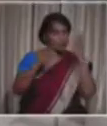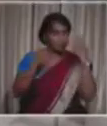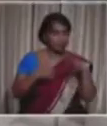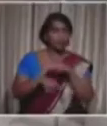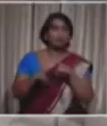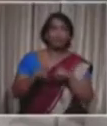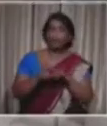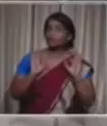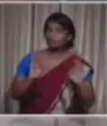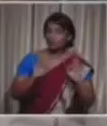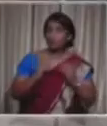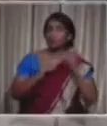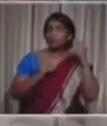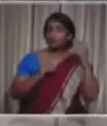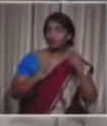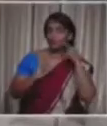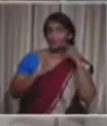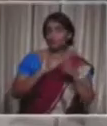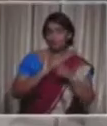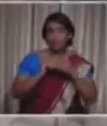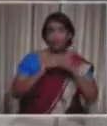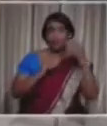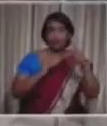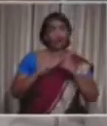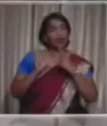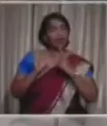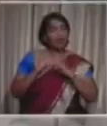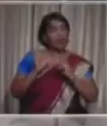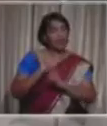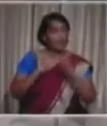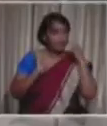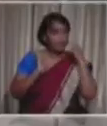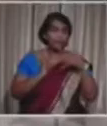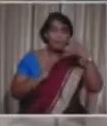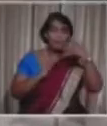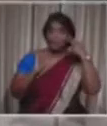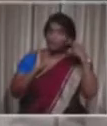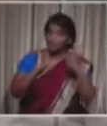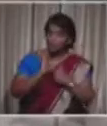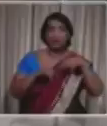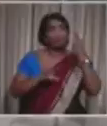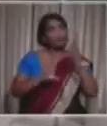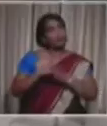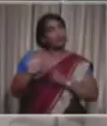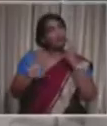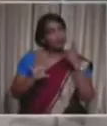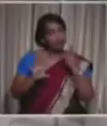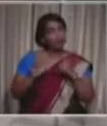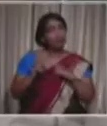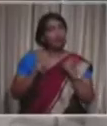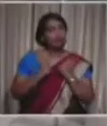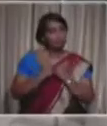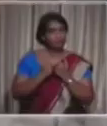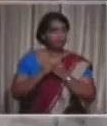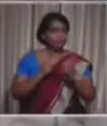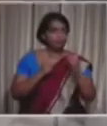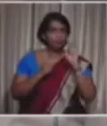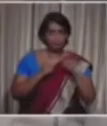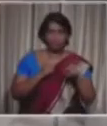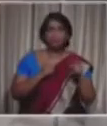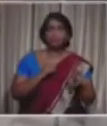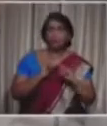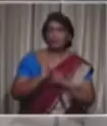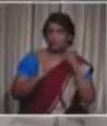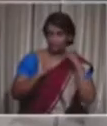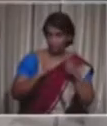වෙනකොටම සූදානම් වෙනවා ඊළඟ විභාගයට. ඒතර ඊළඟ උසස් පෙළ විභාගයේ පහේ ශිෂ්‍යත්වයේ ලබන අවුරුද්දේ අප්‍රේල් වෙනකොට පැවැත්වීම ප්‍රතිබෙන